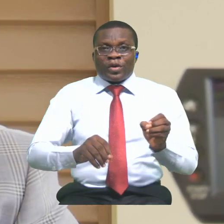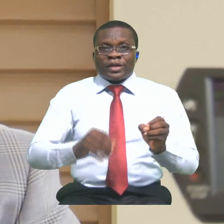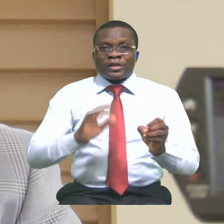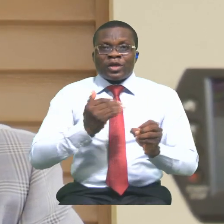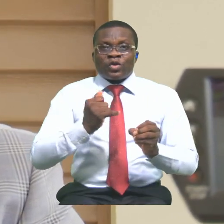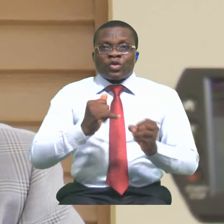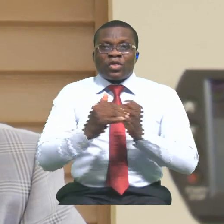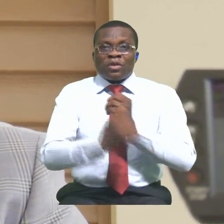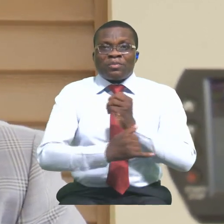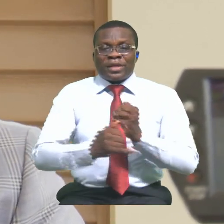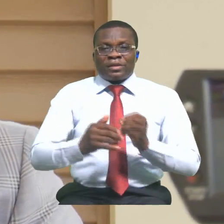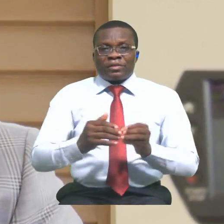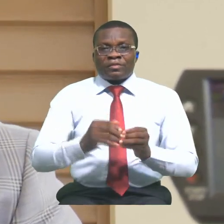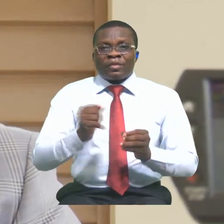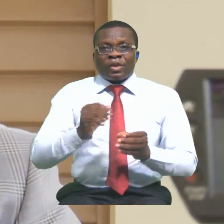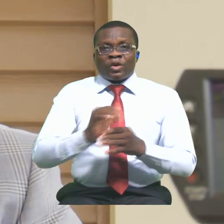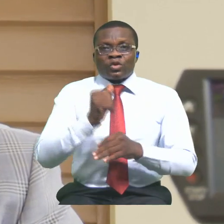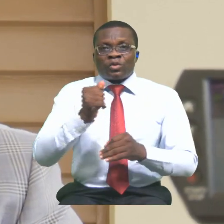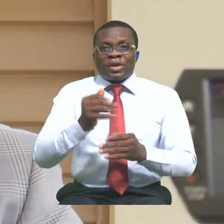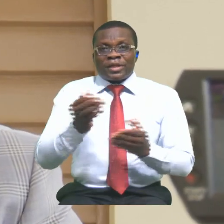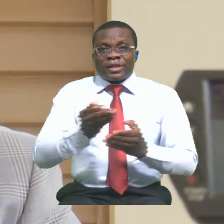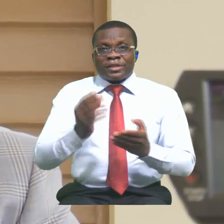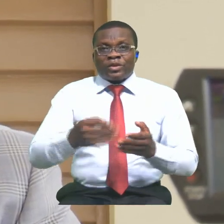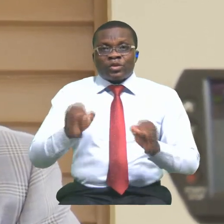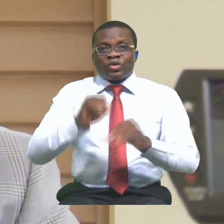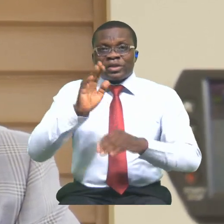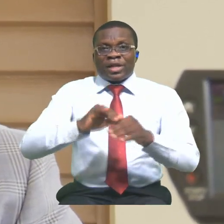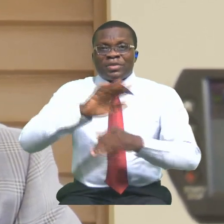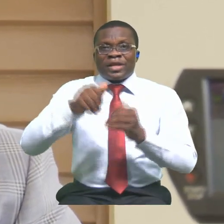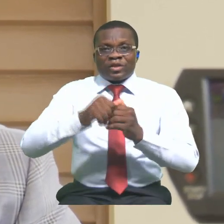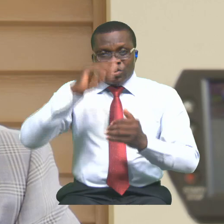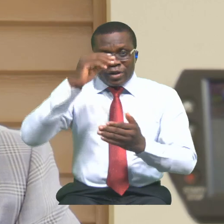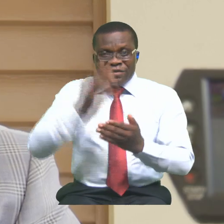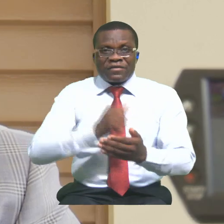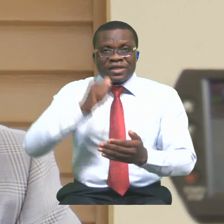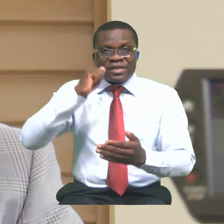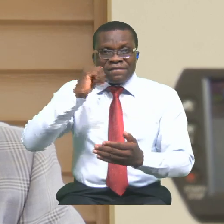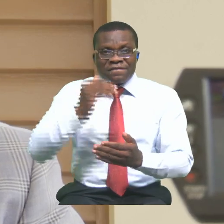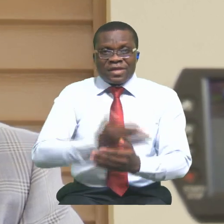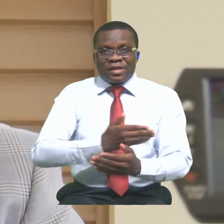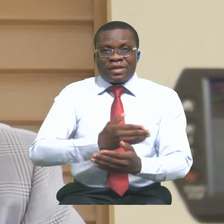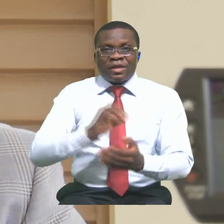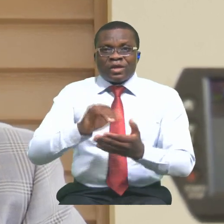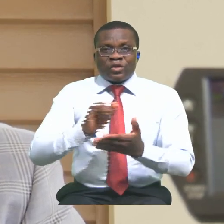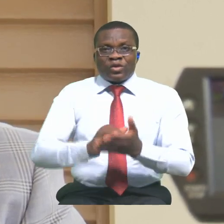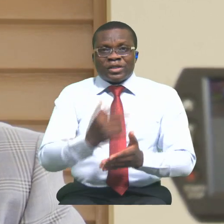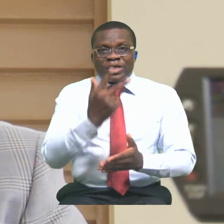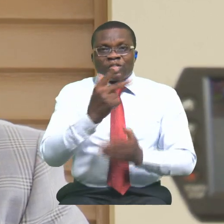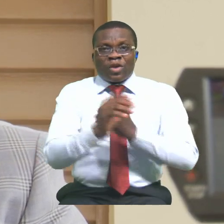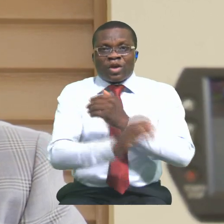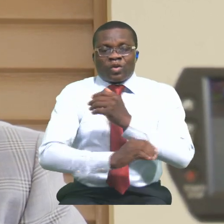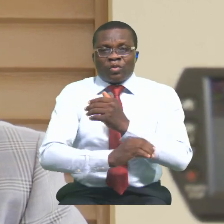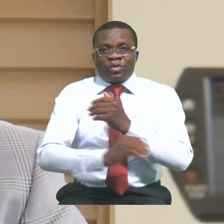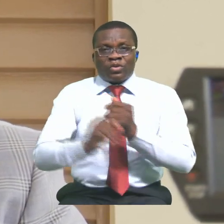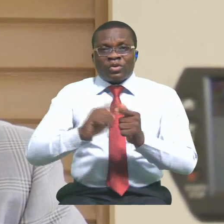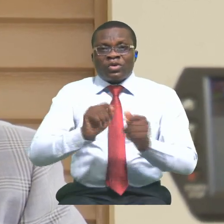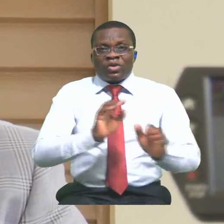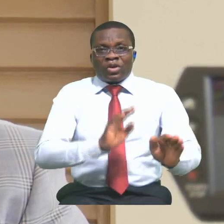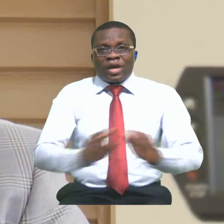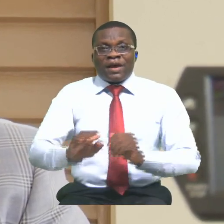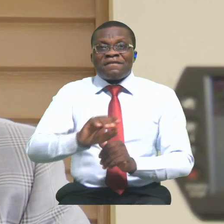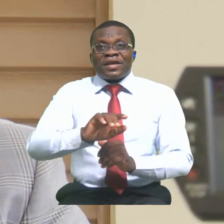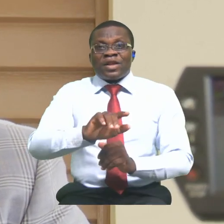beau pays. Je crois donc utile d'appeler tous les fils et toutes les filles de ces trois communes à faire